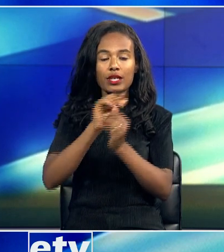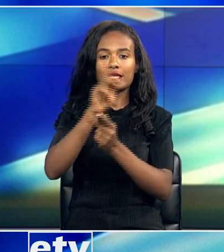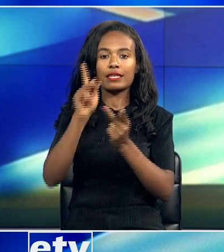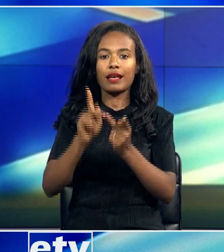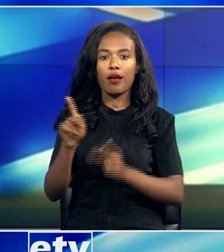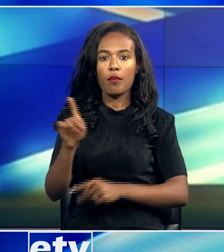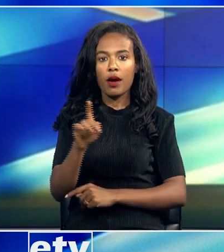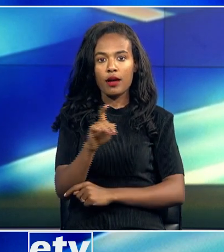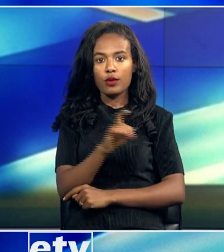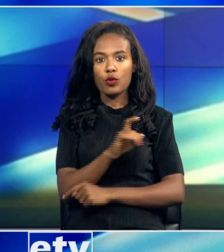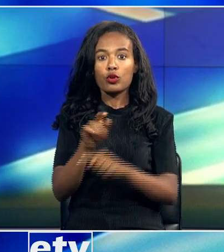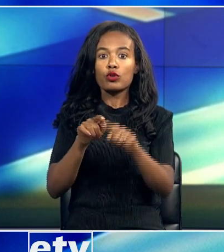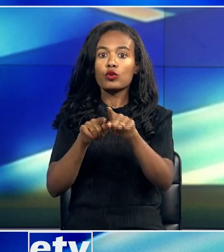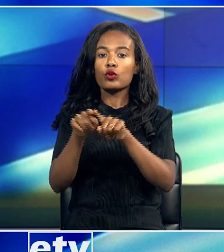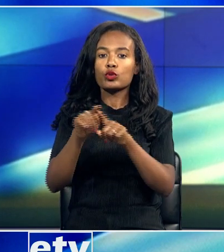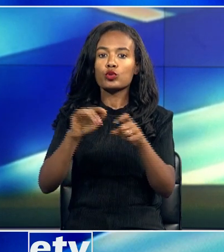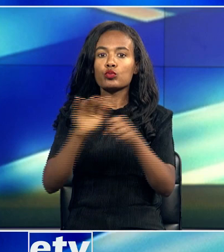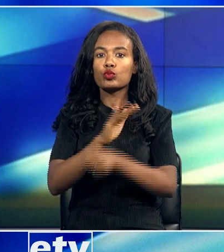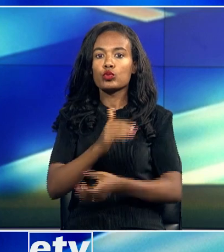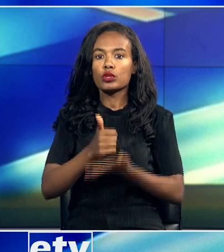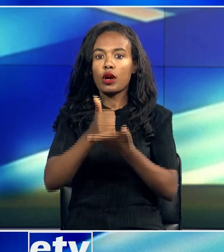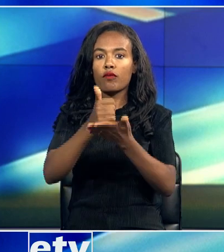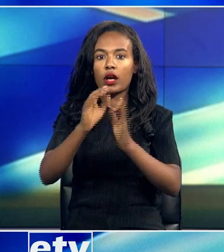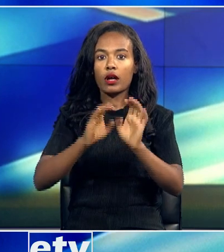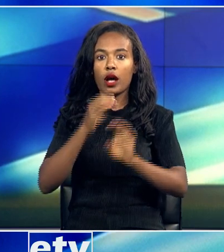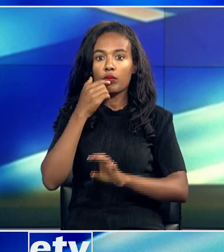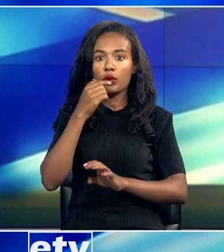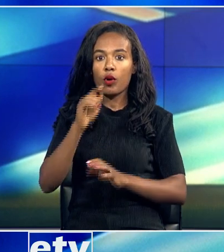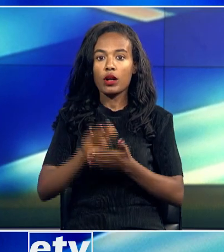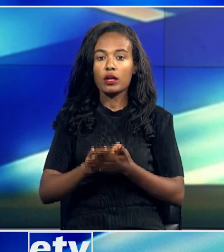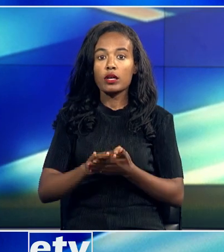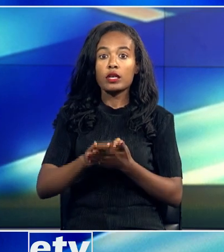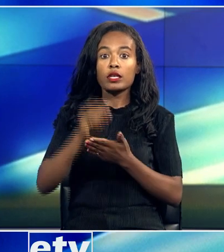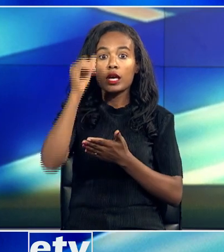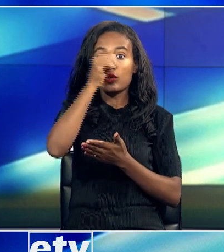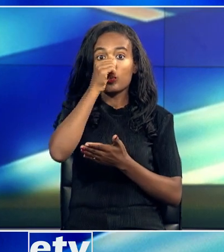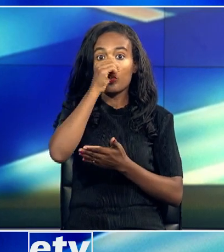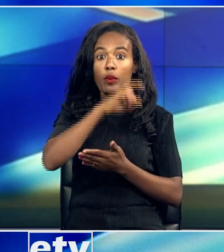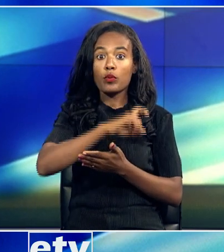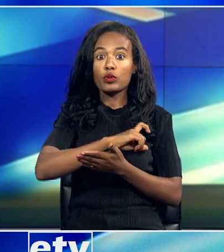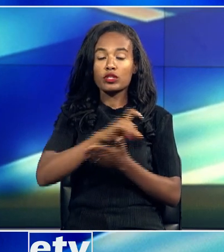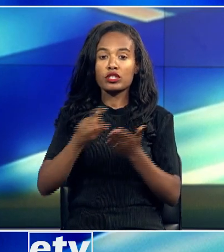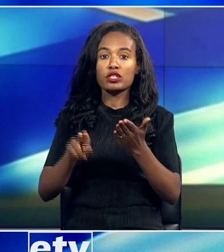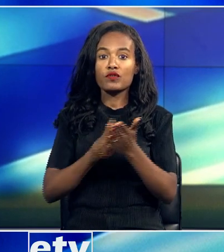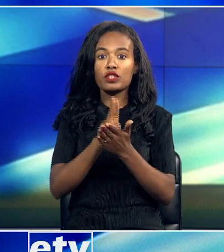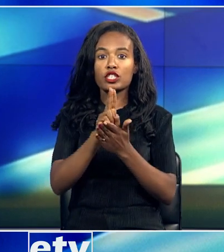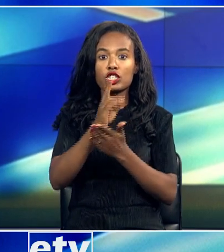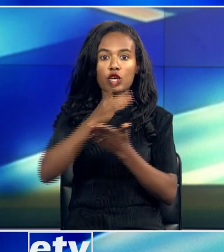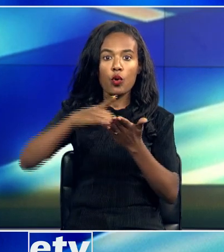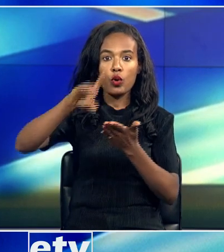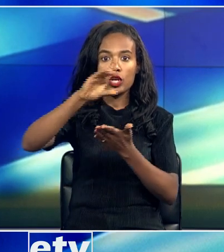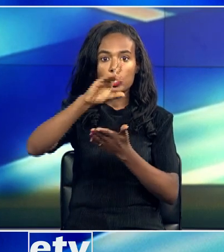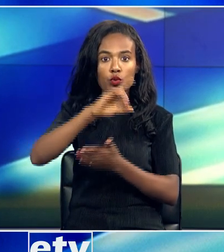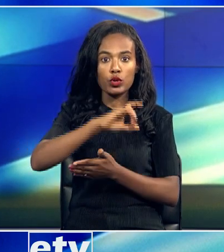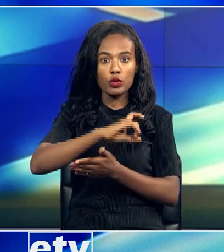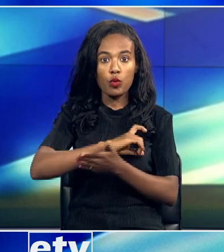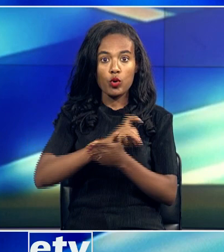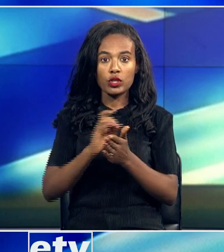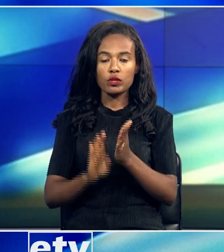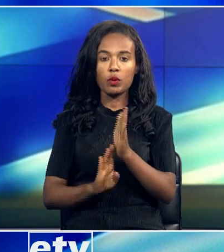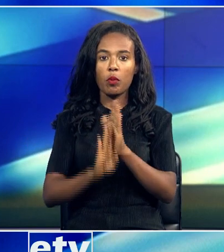ስኬታማ እንዲሆን ኮሚሽኑ ሙሉ ድጋፍ ያደርጋል ብለዋል። የኢትዮጵያ ፖሊስ ዩኒቨርሲቲ ኮሌጅ ወደ ፖሊስ ዩኒቨርሲቲ